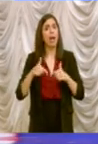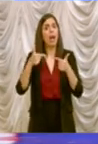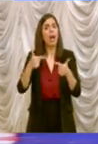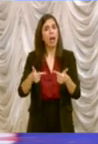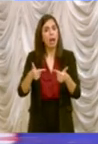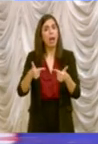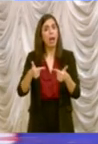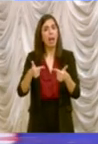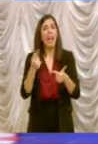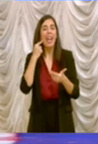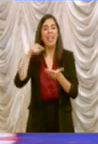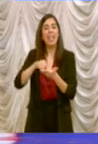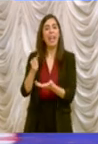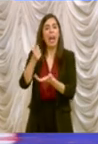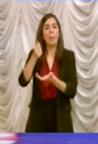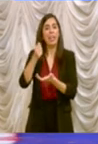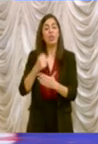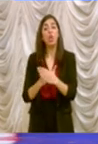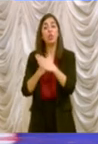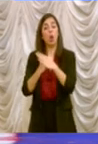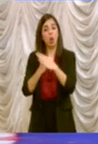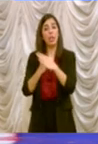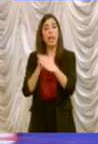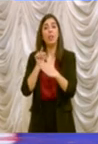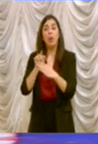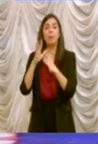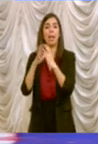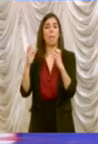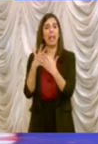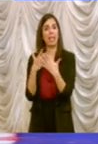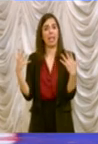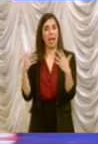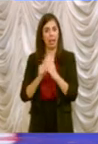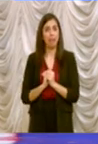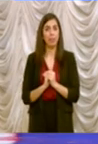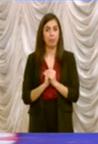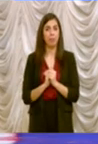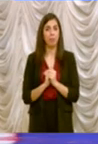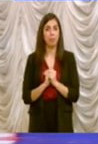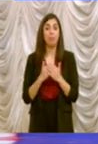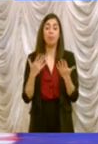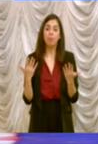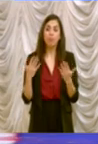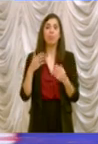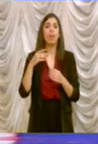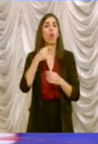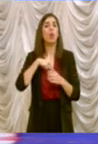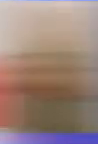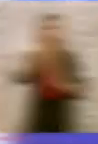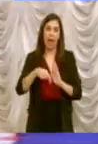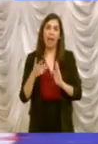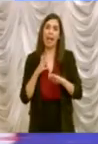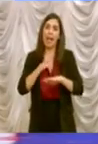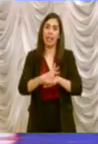di ricapitalizzazione di sostegno per le imprese più grandi in pratica tagliamo anche 4 miliardi di tasse